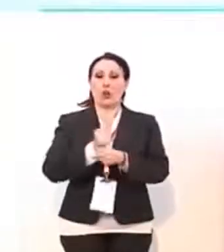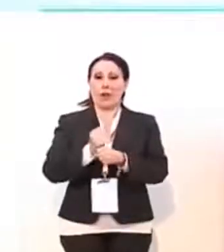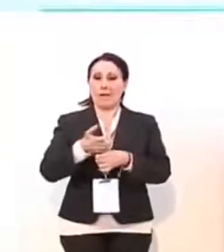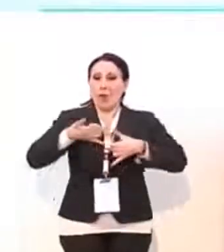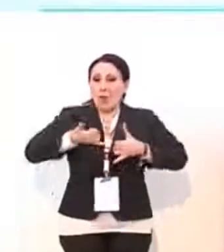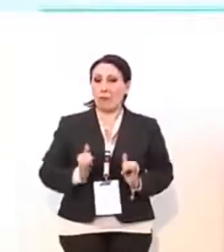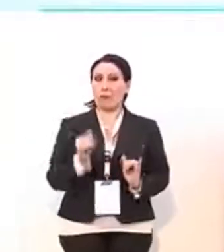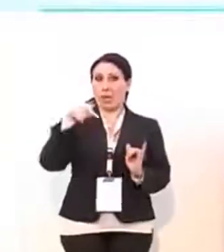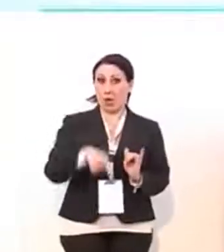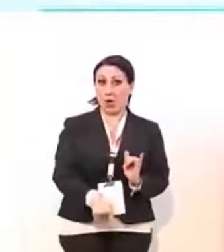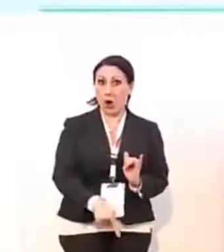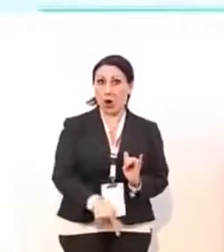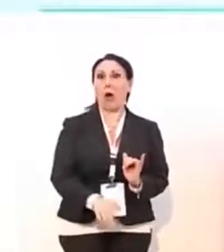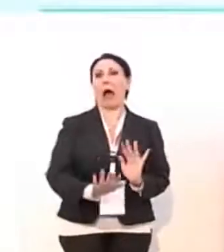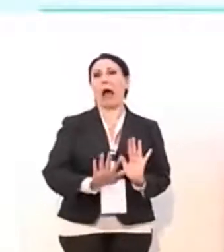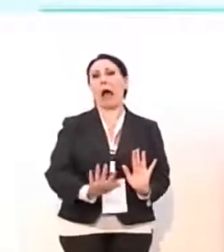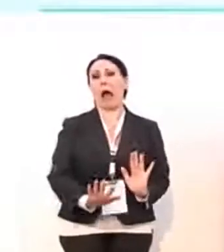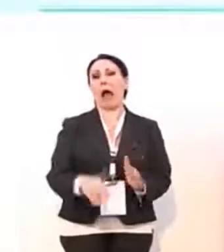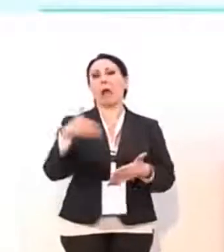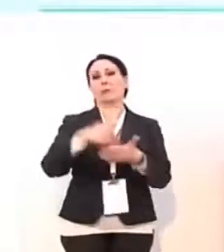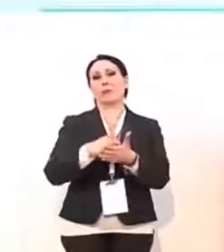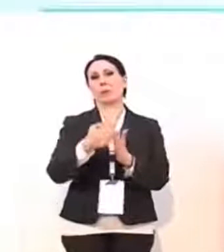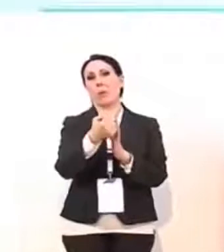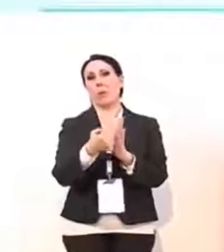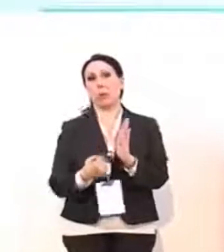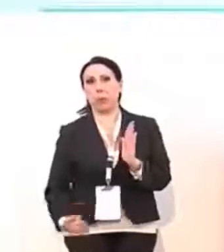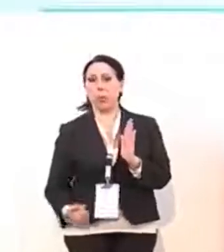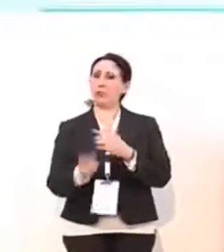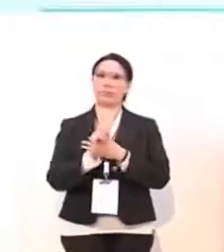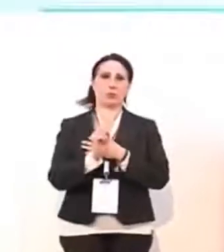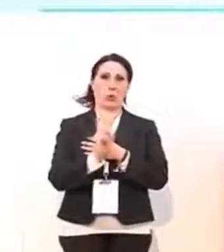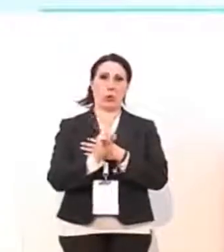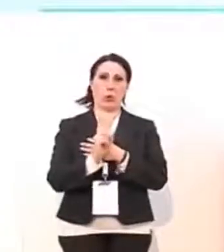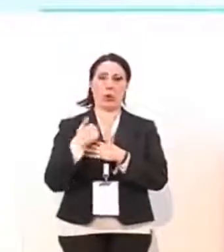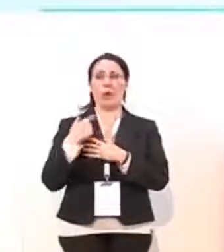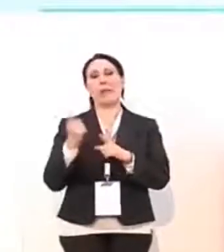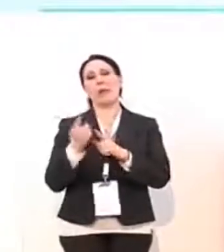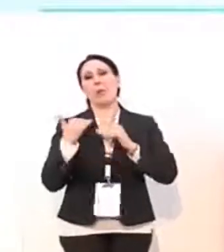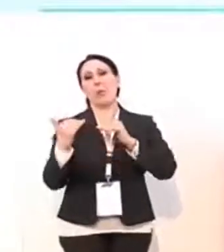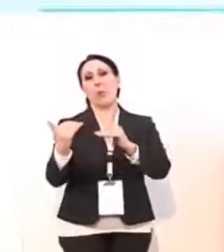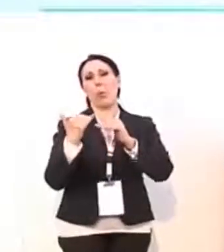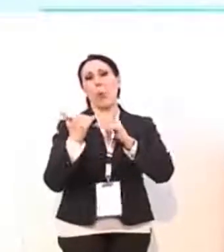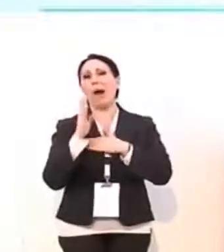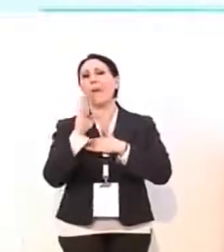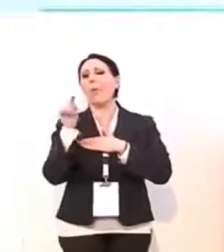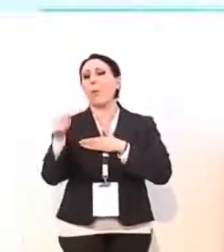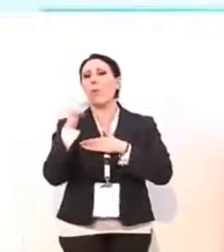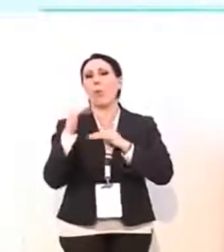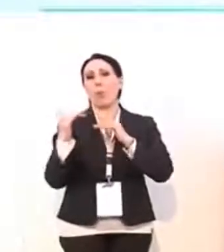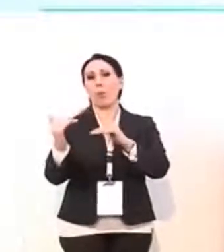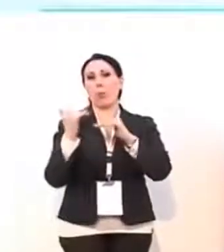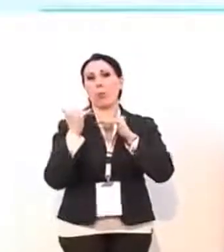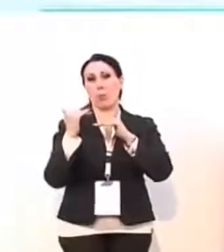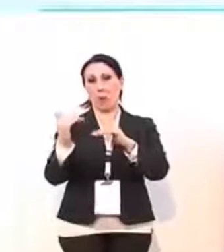figlio, e quindi abbiamo fatto la legge contro le dimissioni in bianco. Abbiamo fatto una legge che non viene valutata